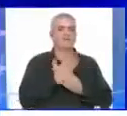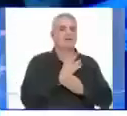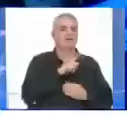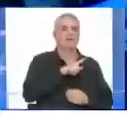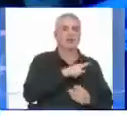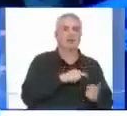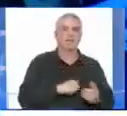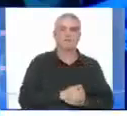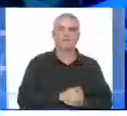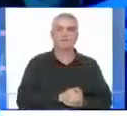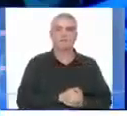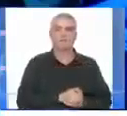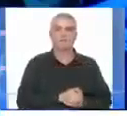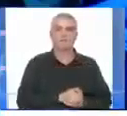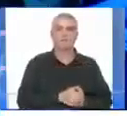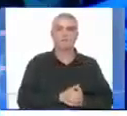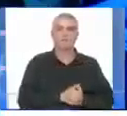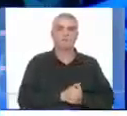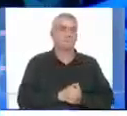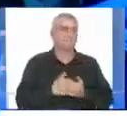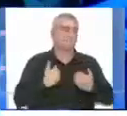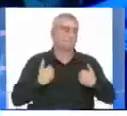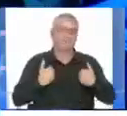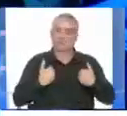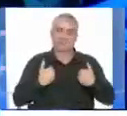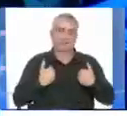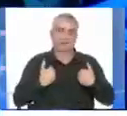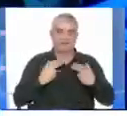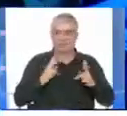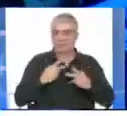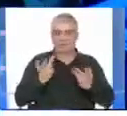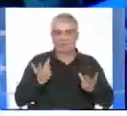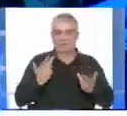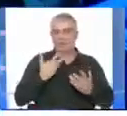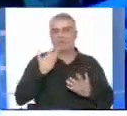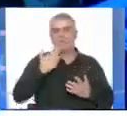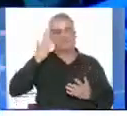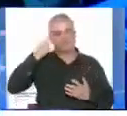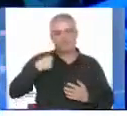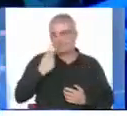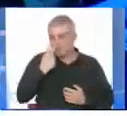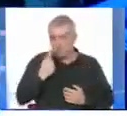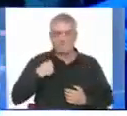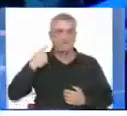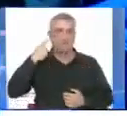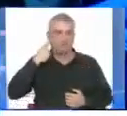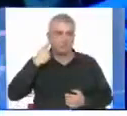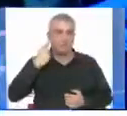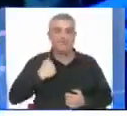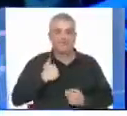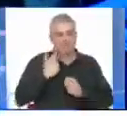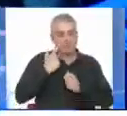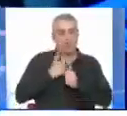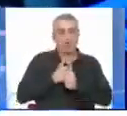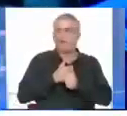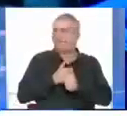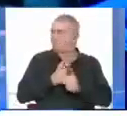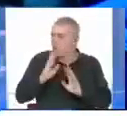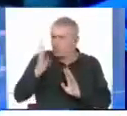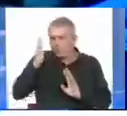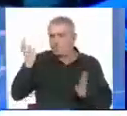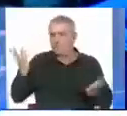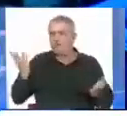1,000? תראה, אני לא יכול להיות נביא. אני רואה ואני שומע ואני עוקב. לא נביא.